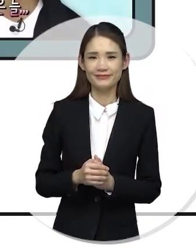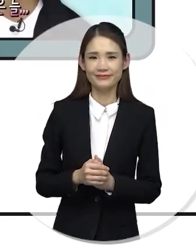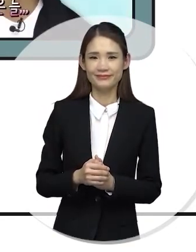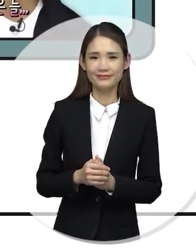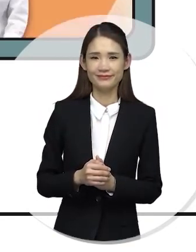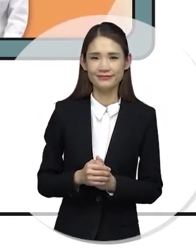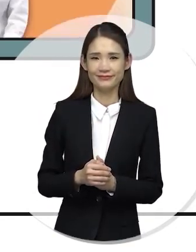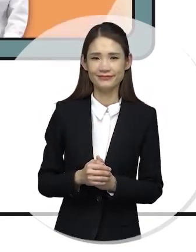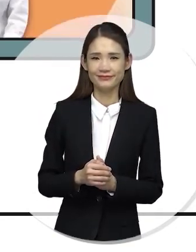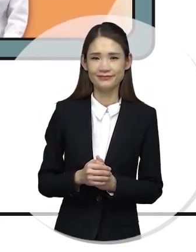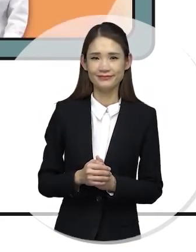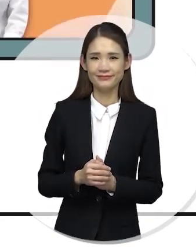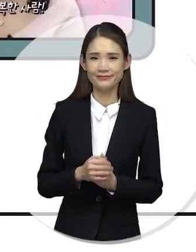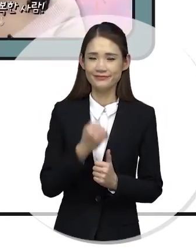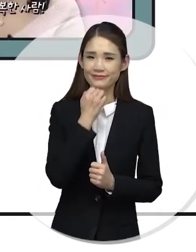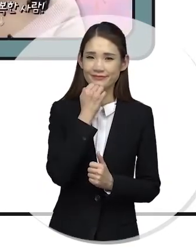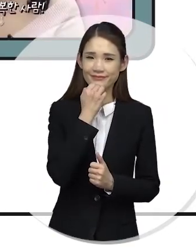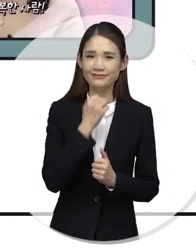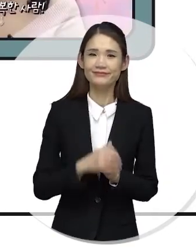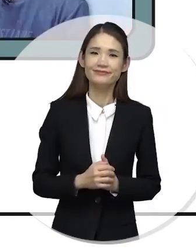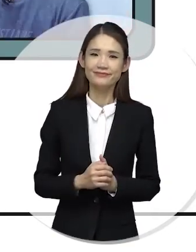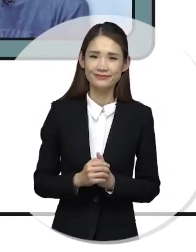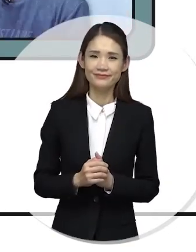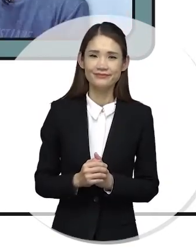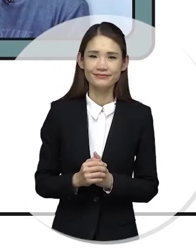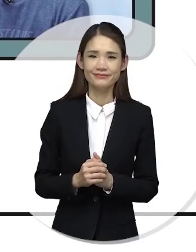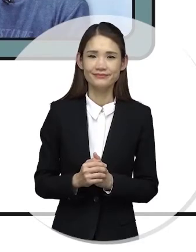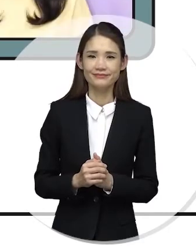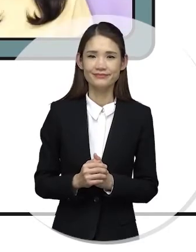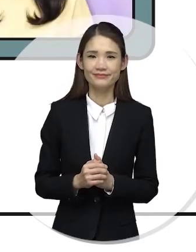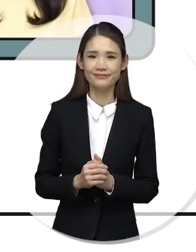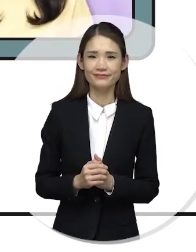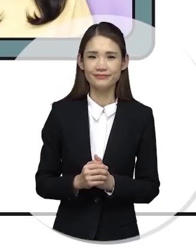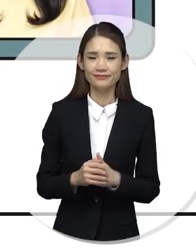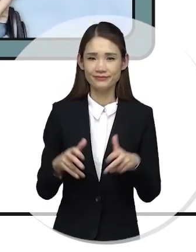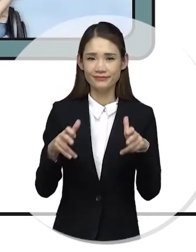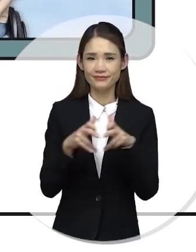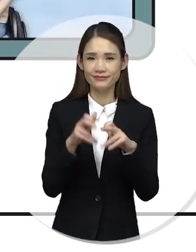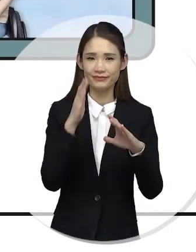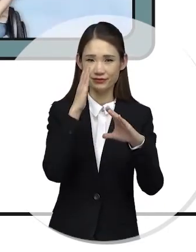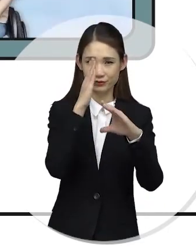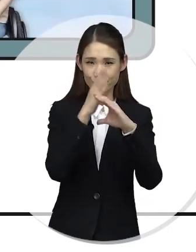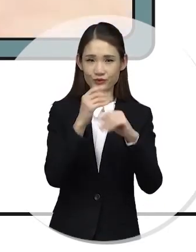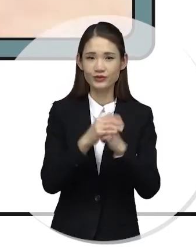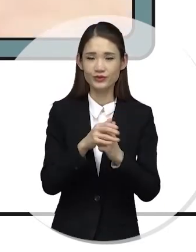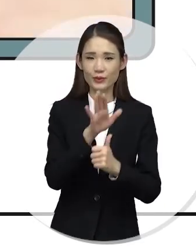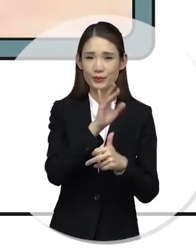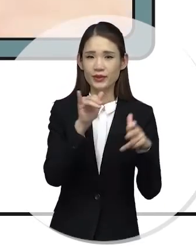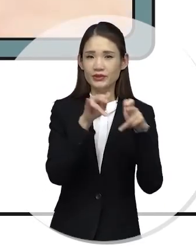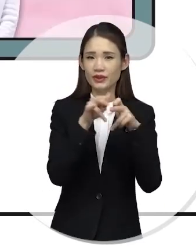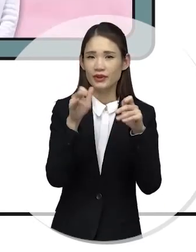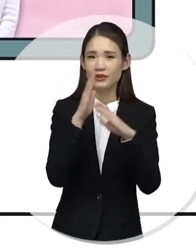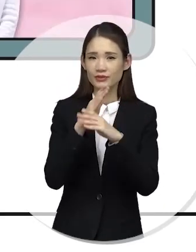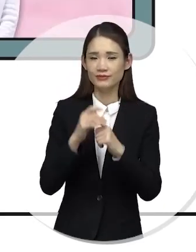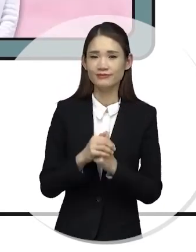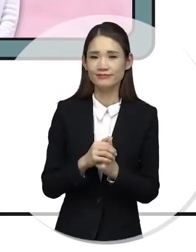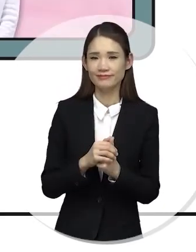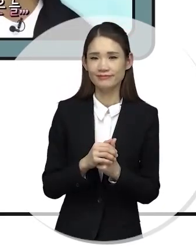네. 네, 감사합니다. 웃겨. 장애인 중심의 비장애인